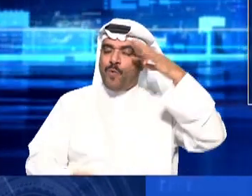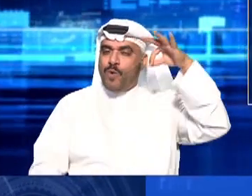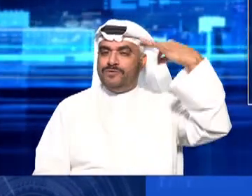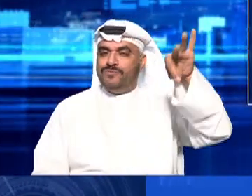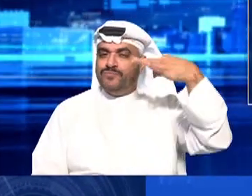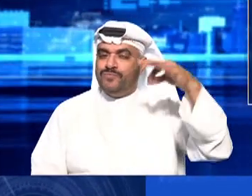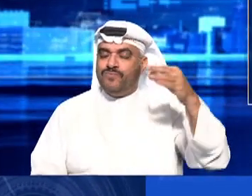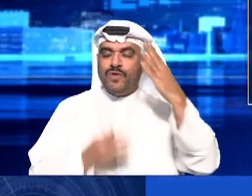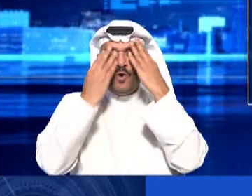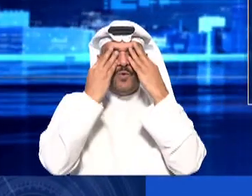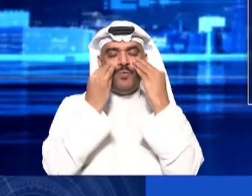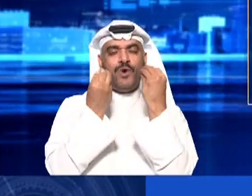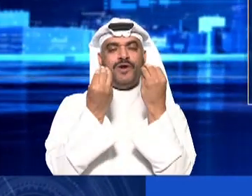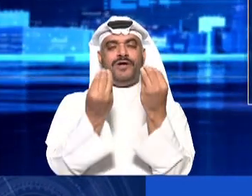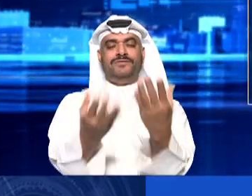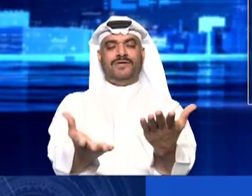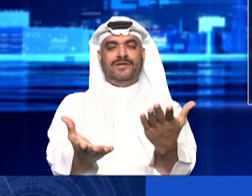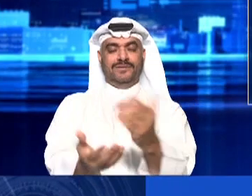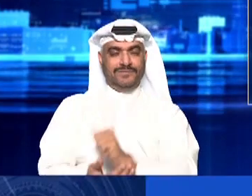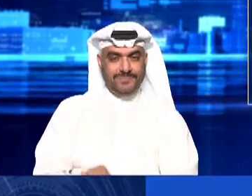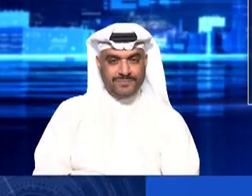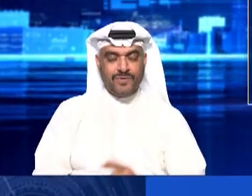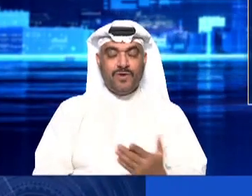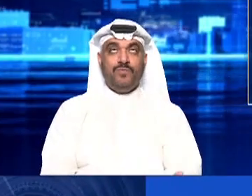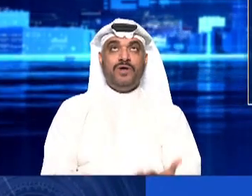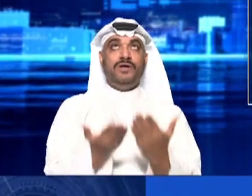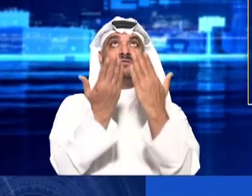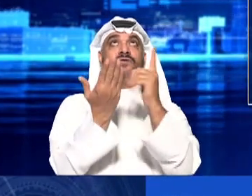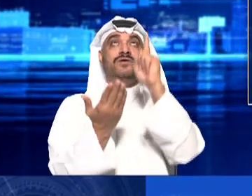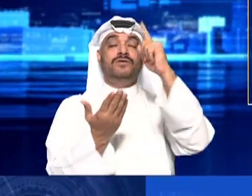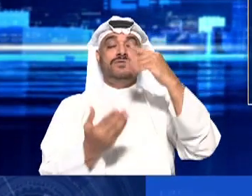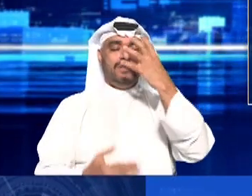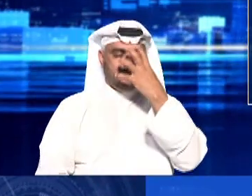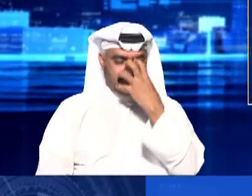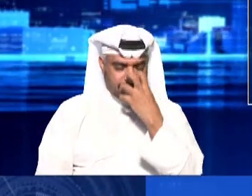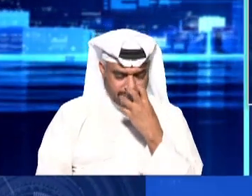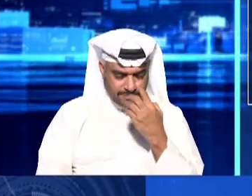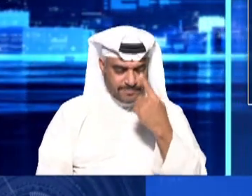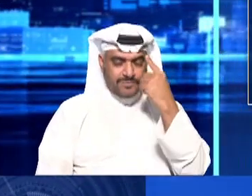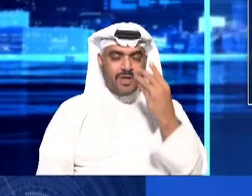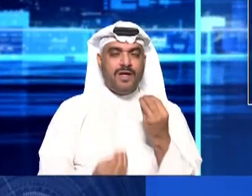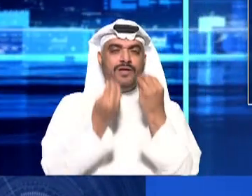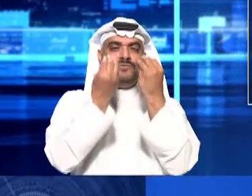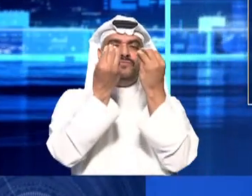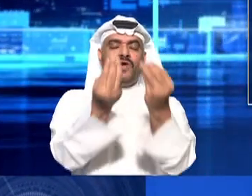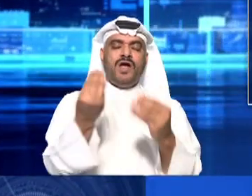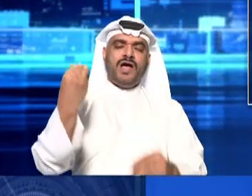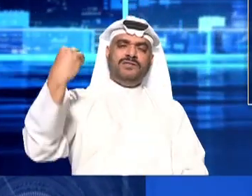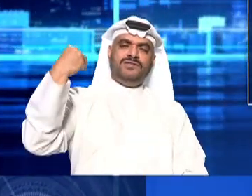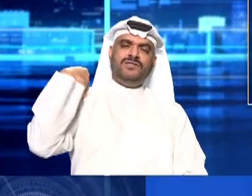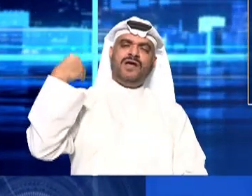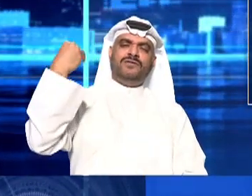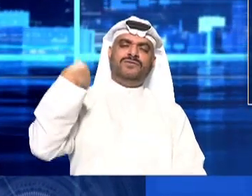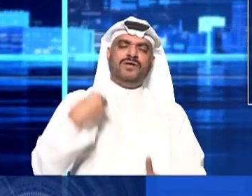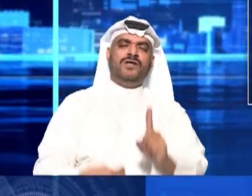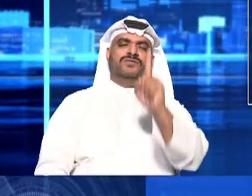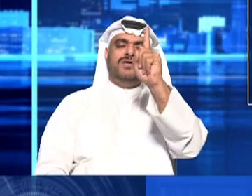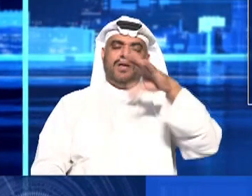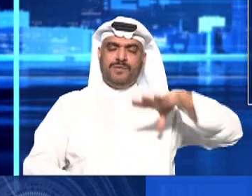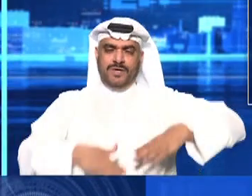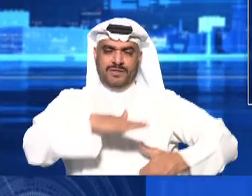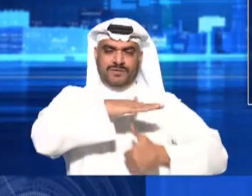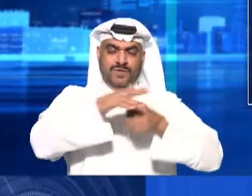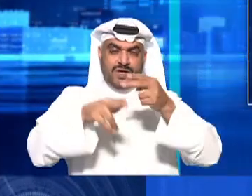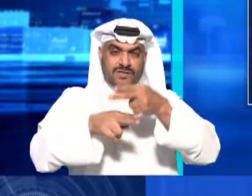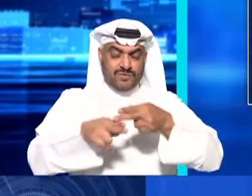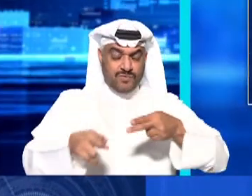والولاء والانتماء. ونسأل الله بقلب خاشع أن يجزي أميرنا وقائدنا صاحب السمو الشيخ